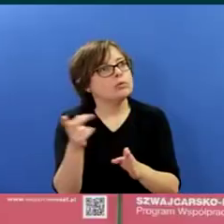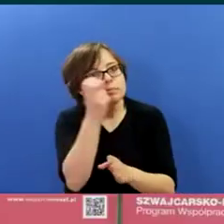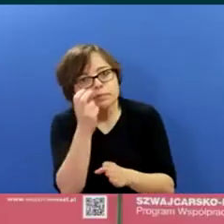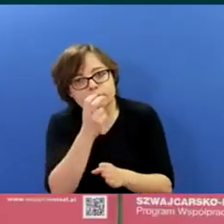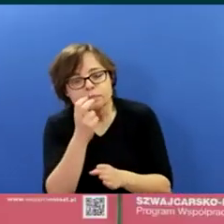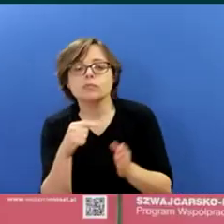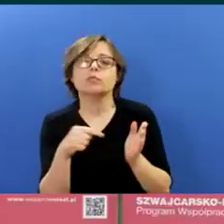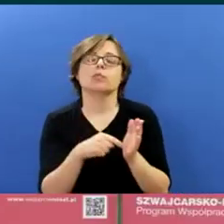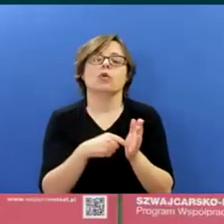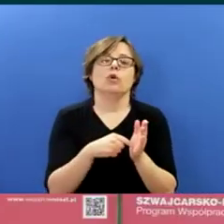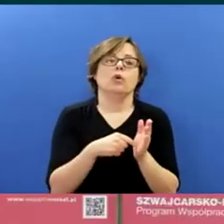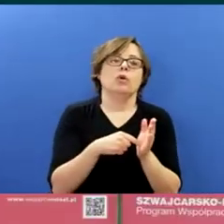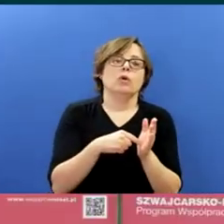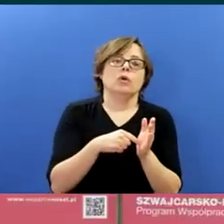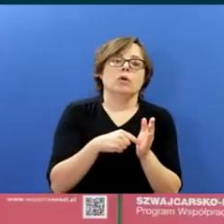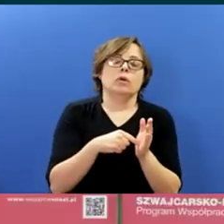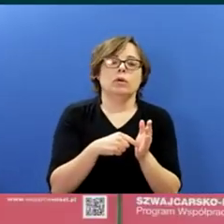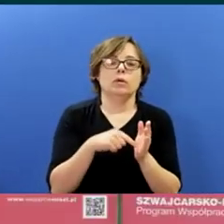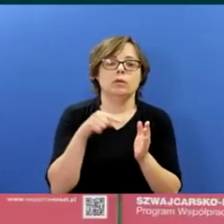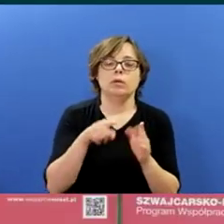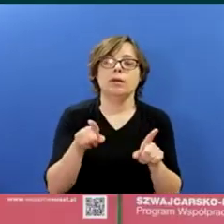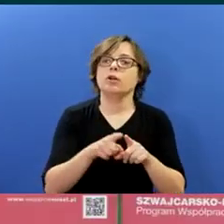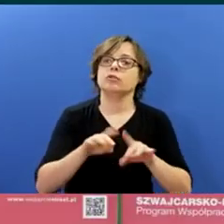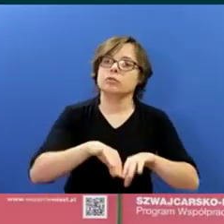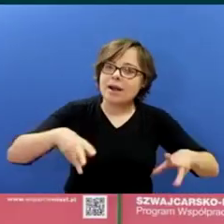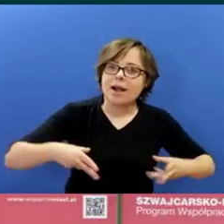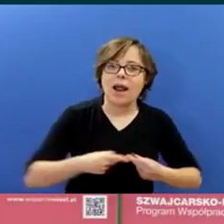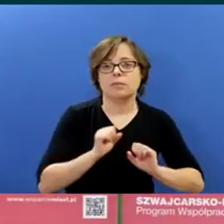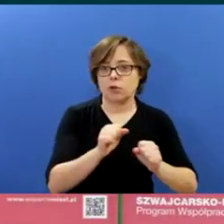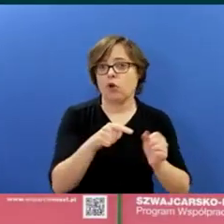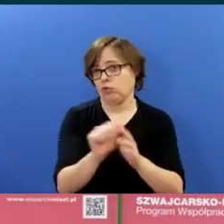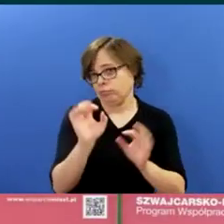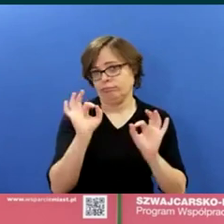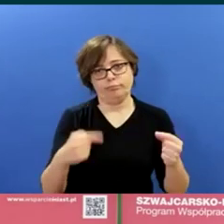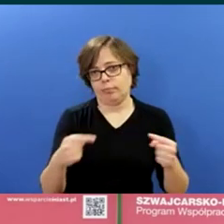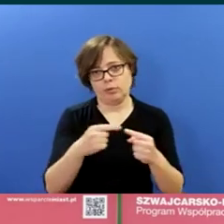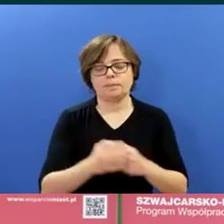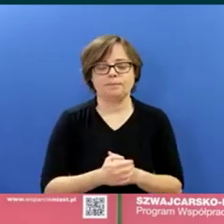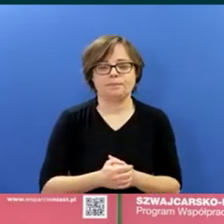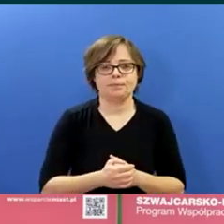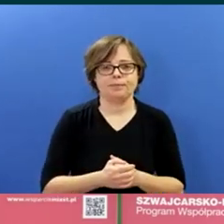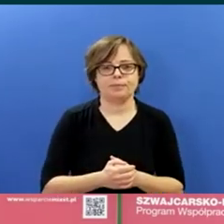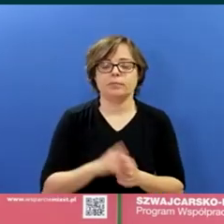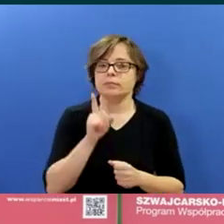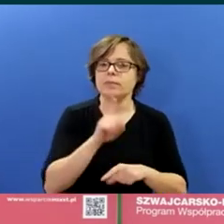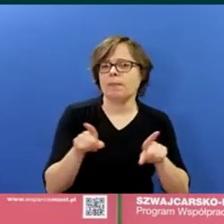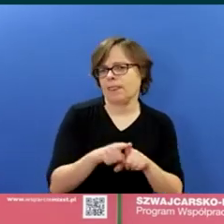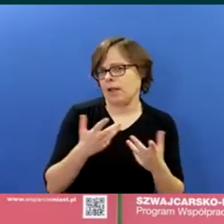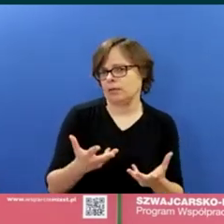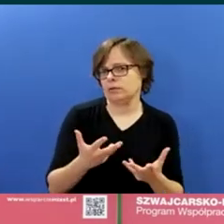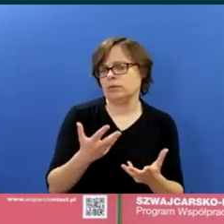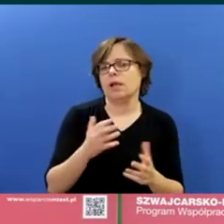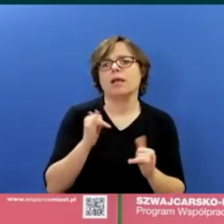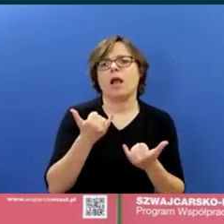creating engagement in a climate zespołowego policies działania jak najbardziej jest adekwatne, a również in this trudno mówić o teamwork is klimacie also very bez